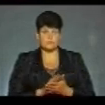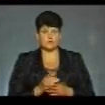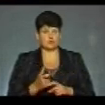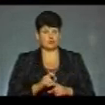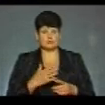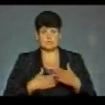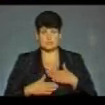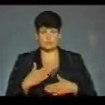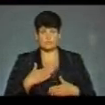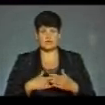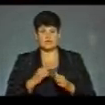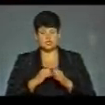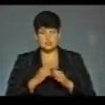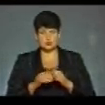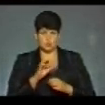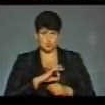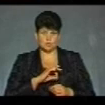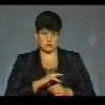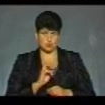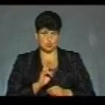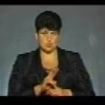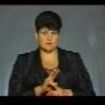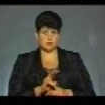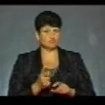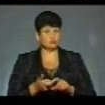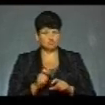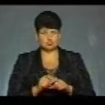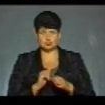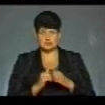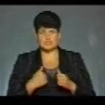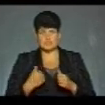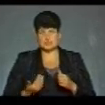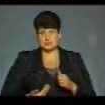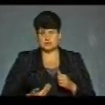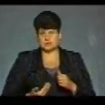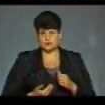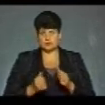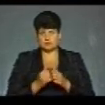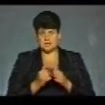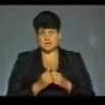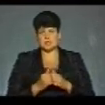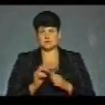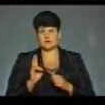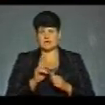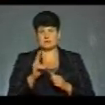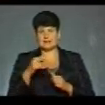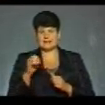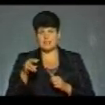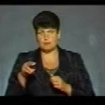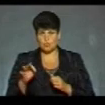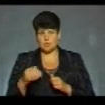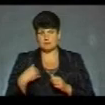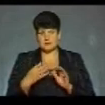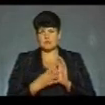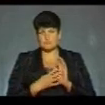так. Чи часто користуєшся тролейбусом? До речі, досить часто, бо я живу буквально біля тролейбусного депо і мені зазвичай